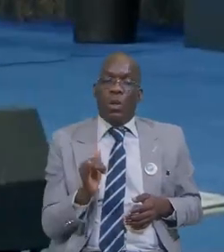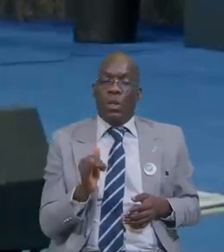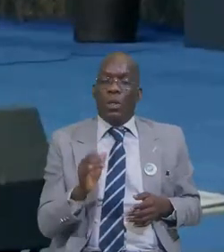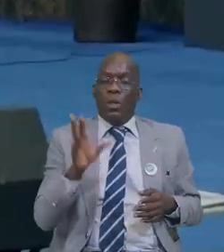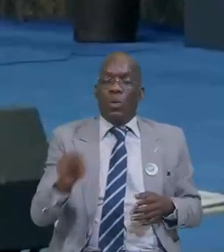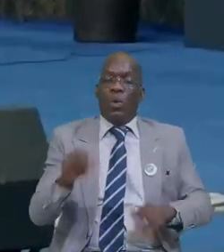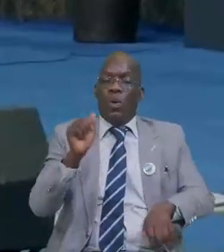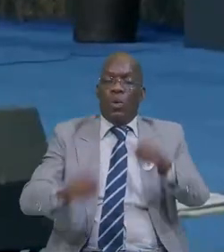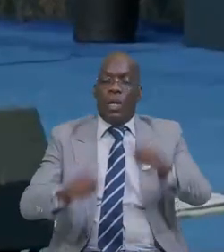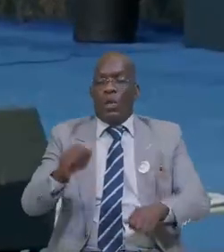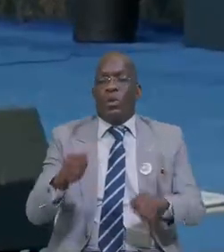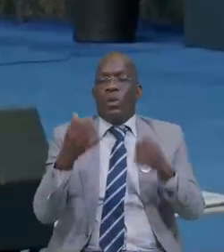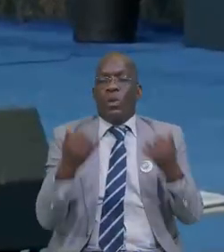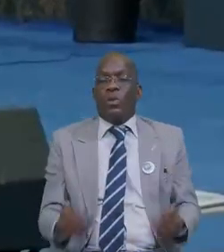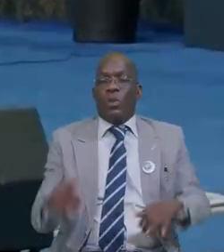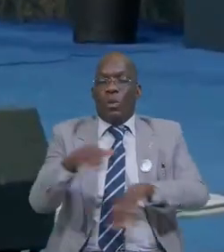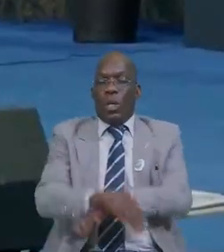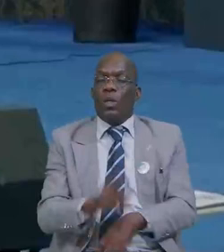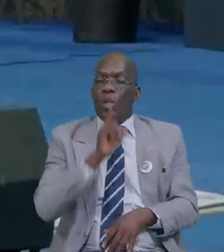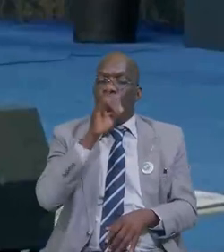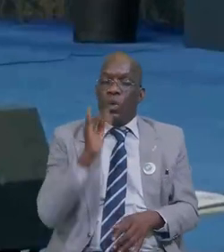dit, il n'y a aucun doute ce soir,